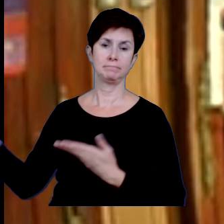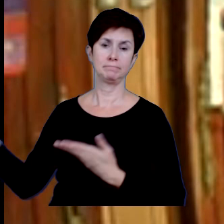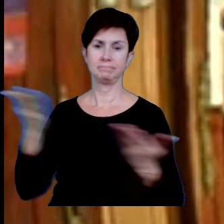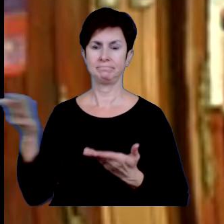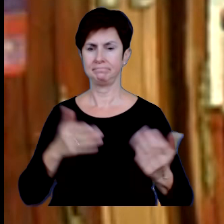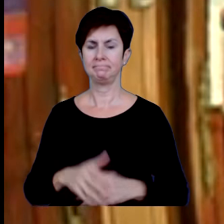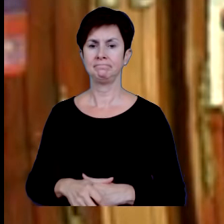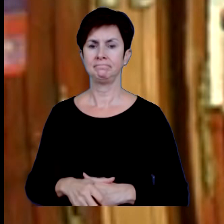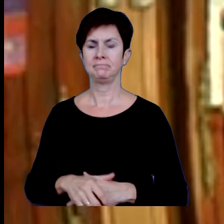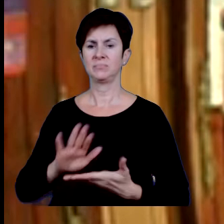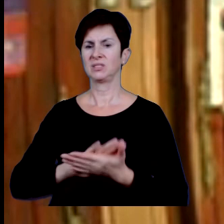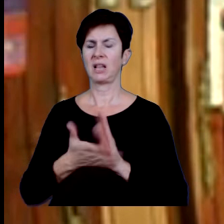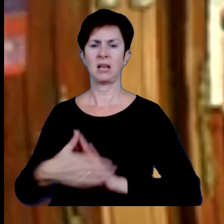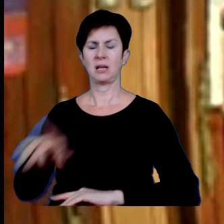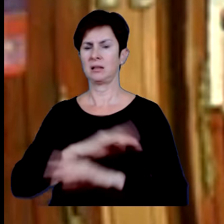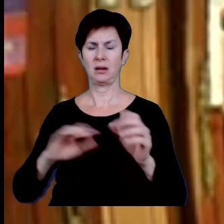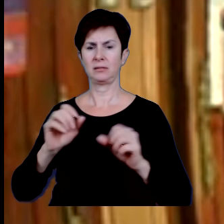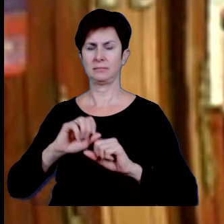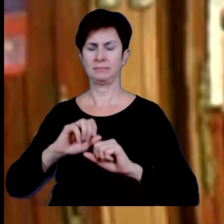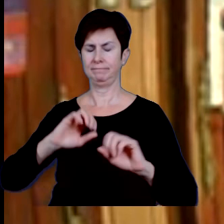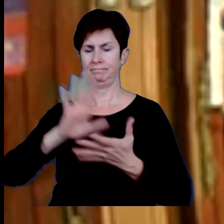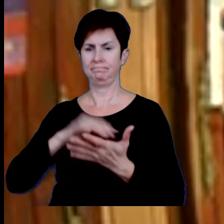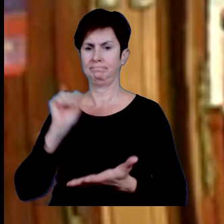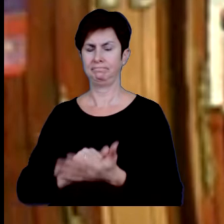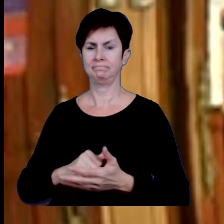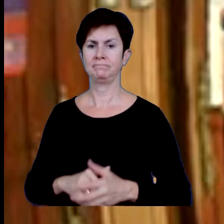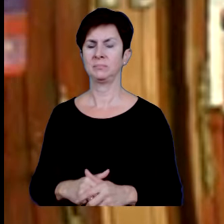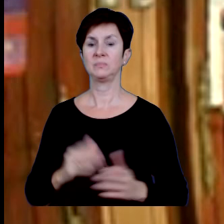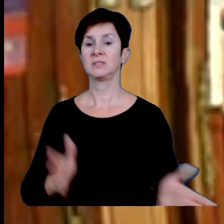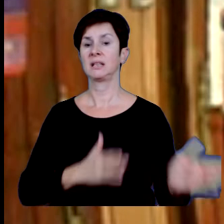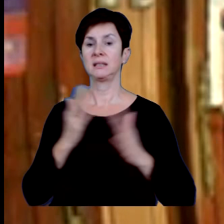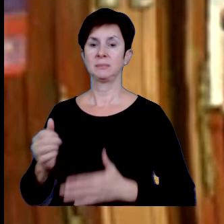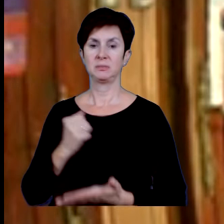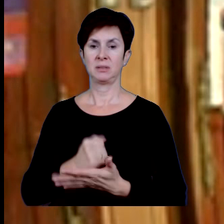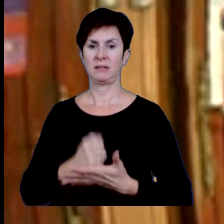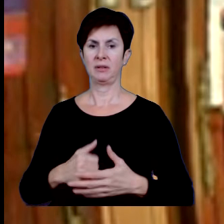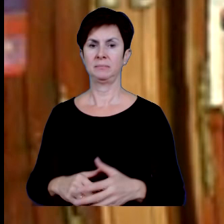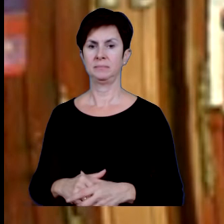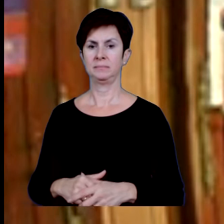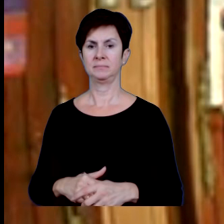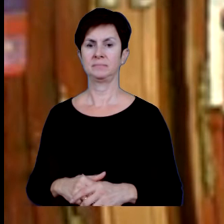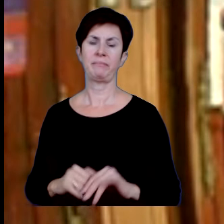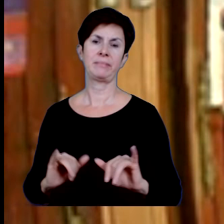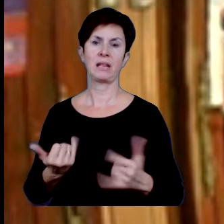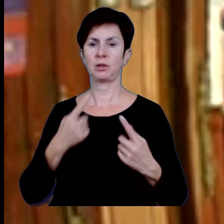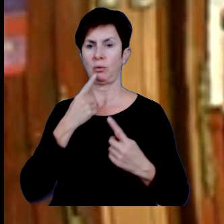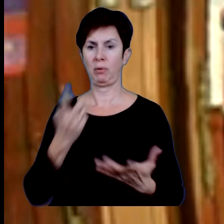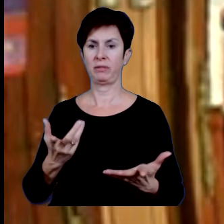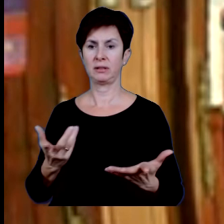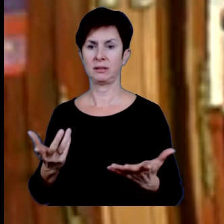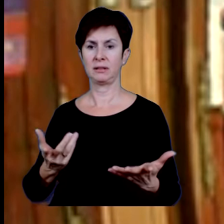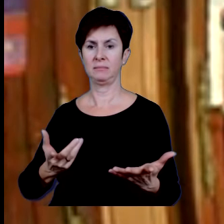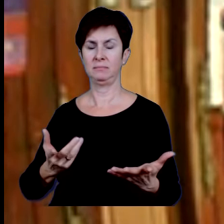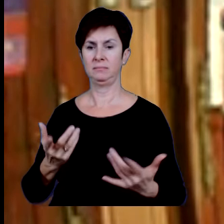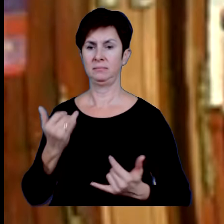Rozregulowany rynek przede wszystkim na wstępie Polski. Następna sprawa. Jakby tu powiedzieć, jeżeli jeszcze bym